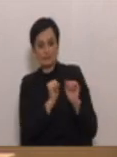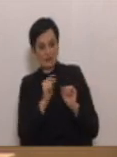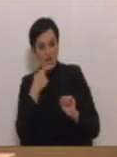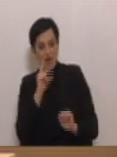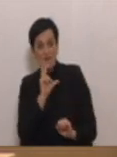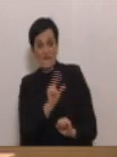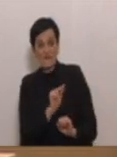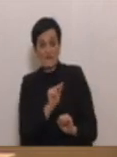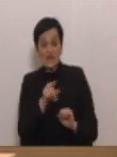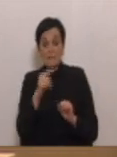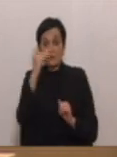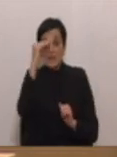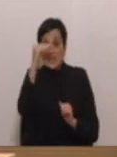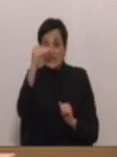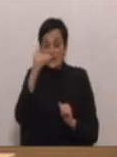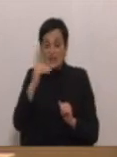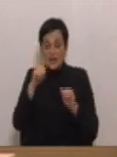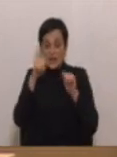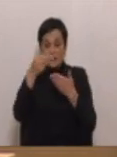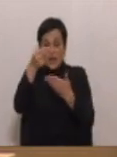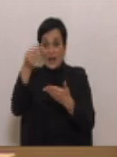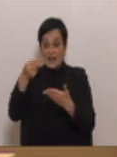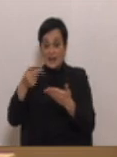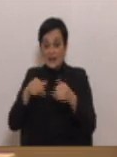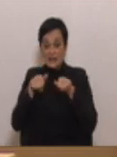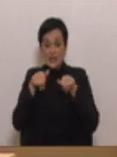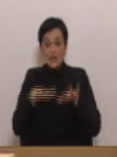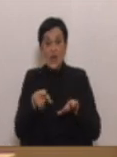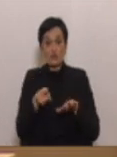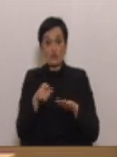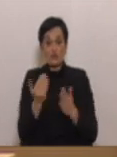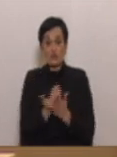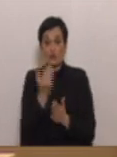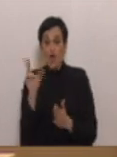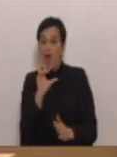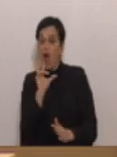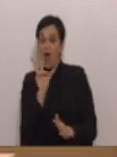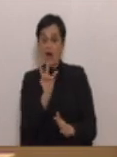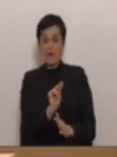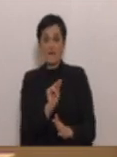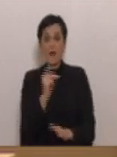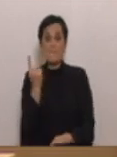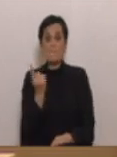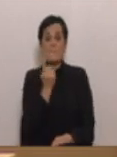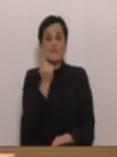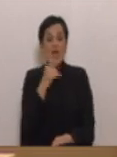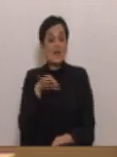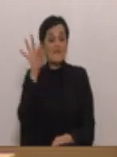rezoluciaze saubarma muitana matis gannakhlebuli narativi. Da rezoluciaze pirveli gvaxsendeba qolas